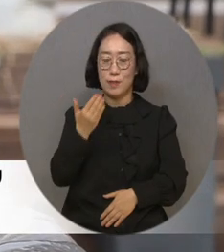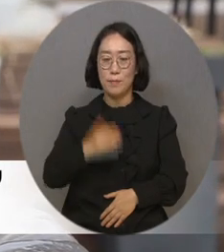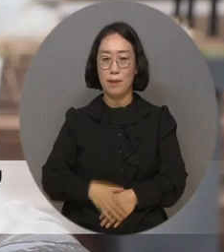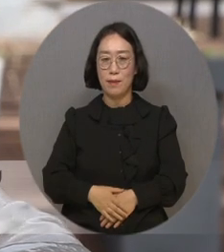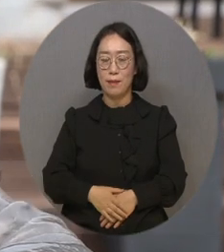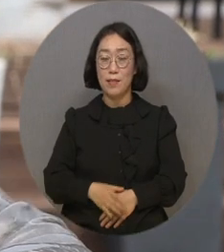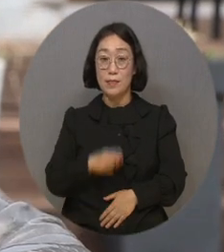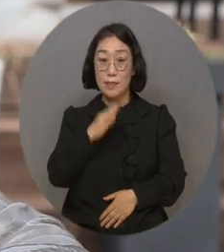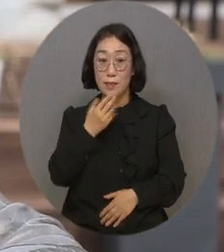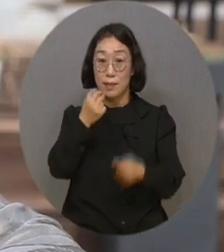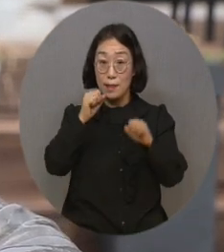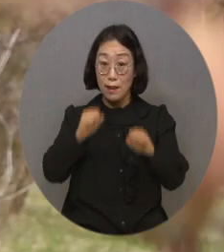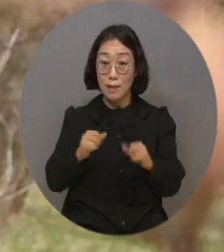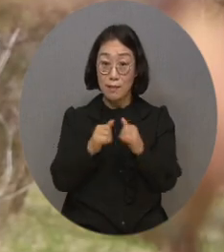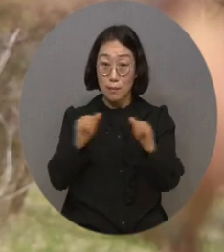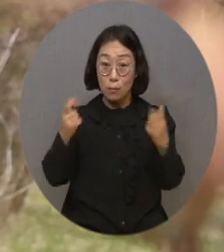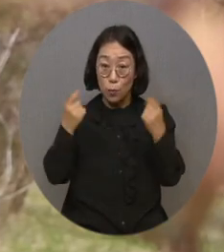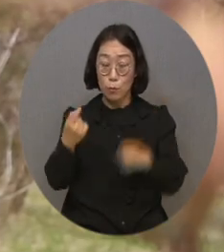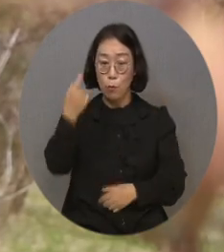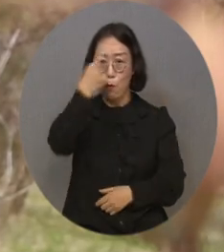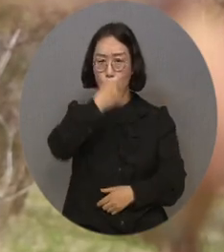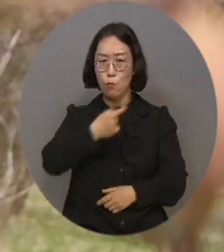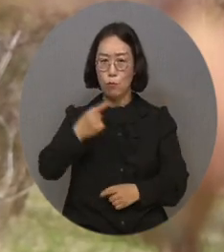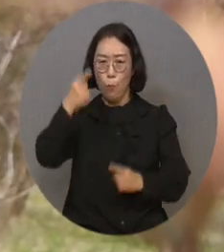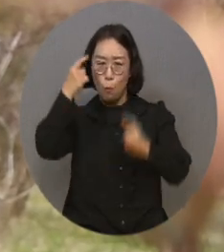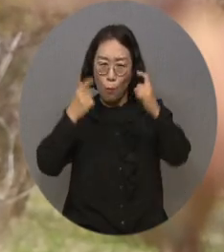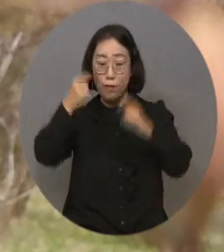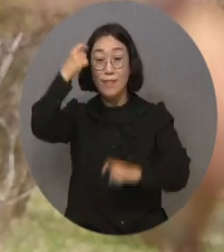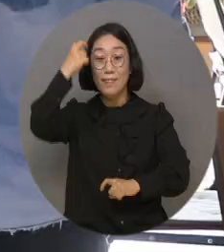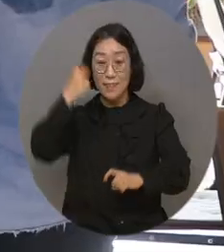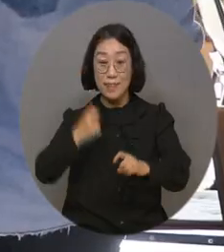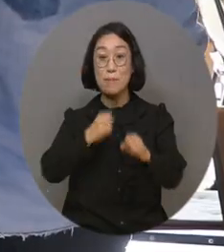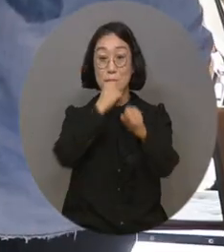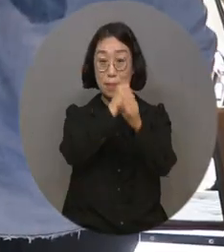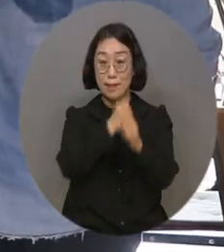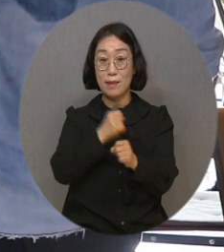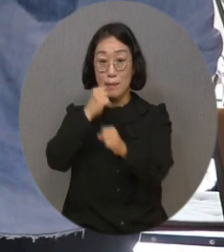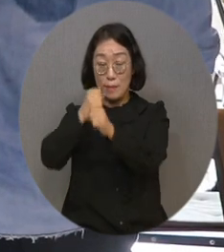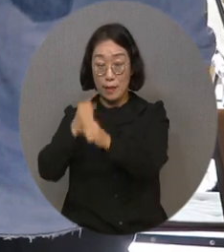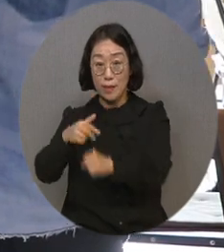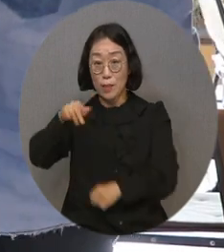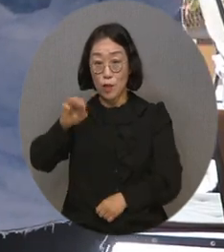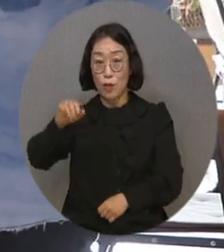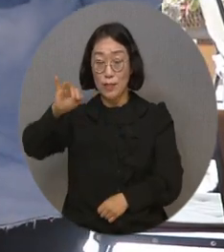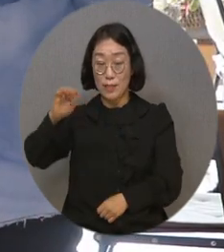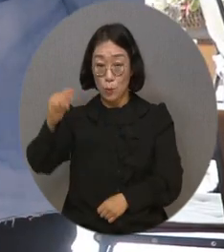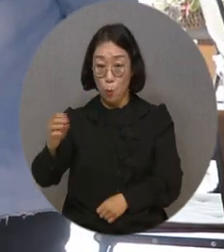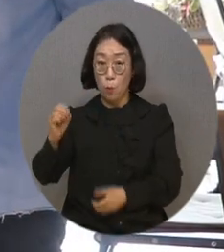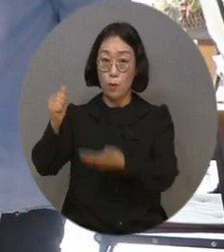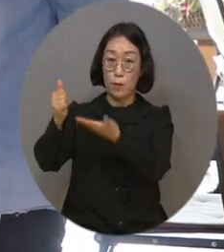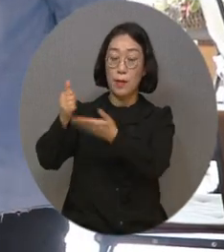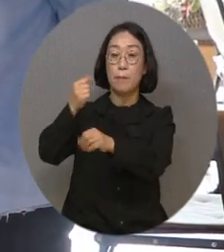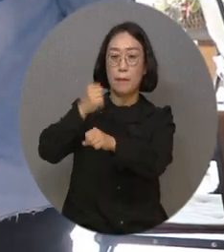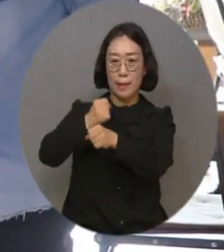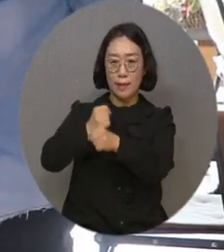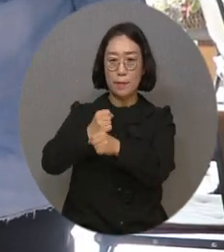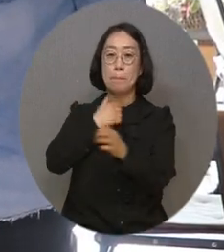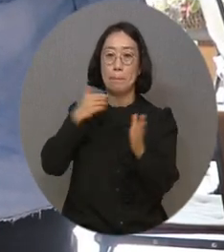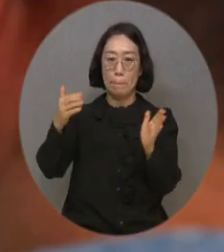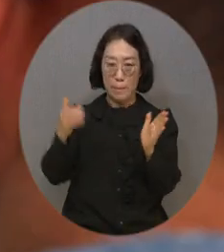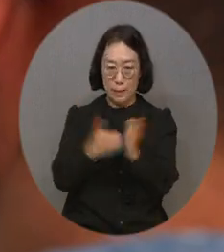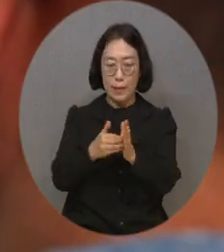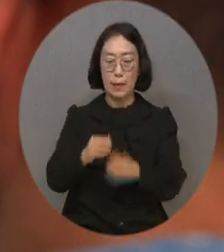마치 실존 인물과 합사해 착각을 일으키게 하는 작품들로 조각가 정진홍 작가의 작품들입니다.